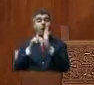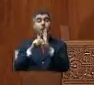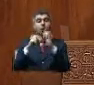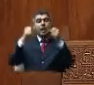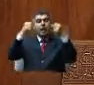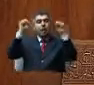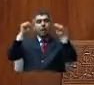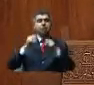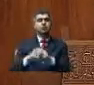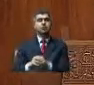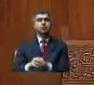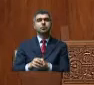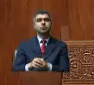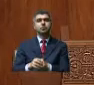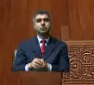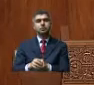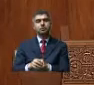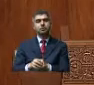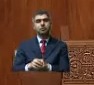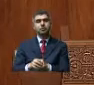الاضراب.